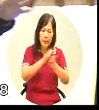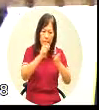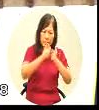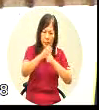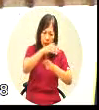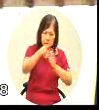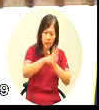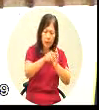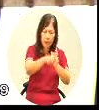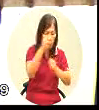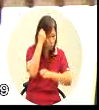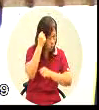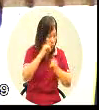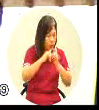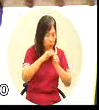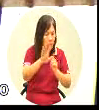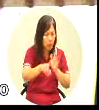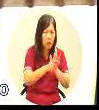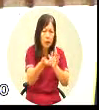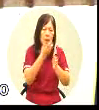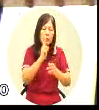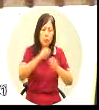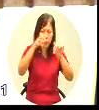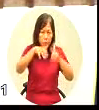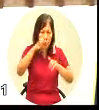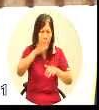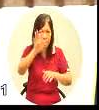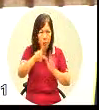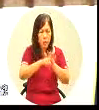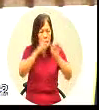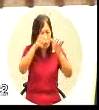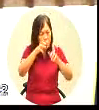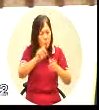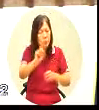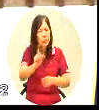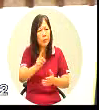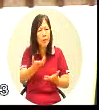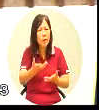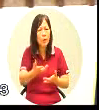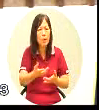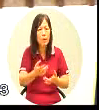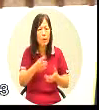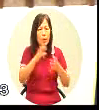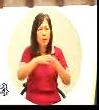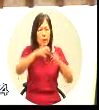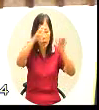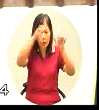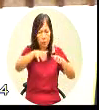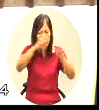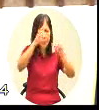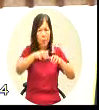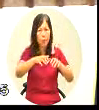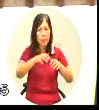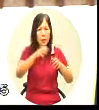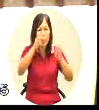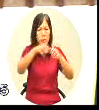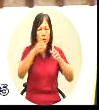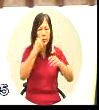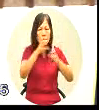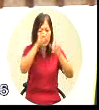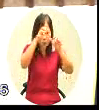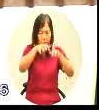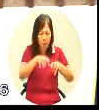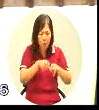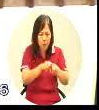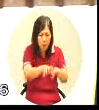边的居民。我刚讲雨水嘛，那雨水为什么会冲？因为就是雨水四处径流